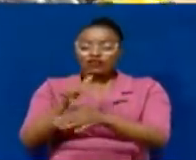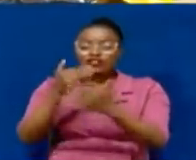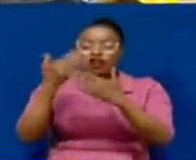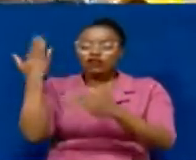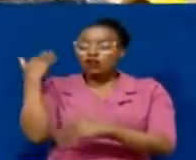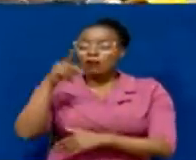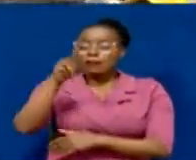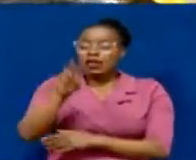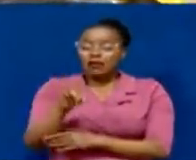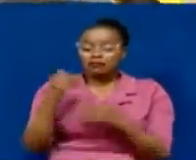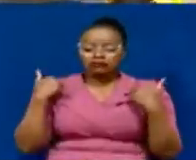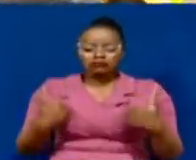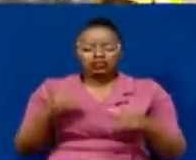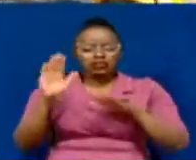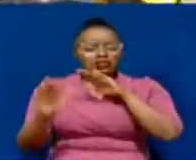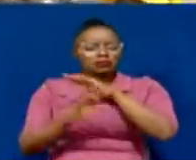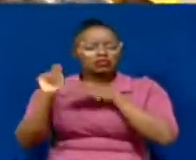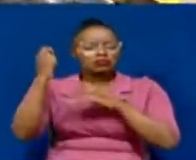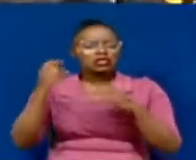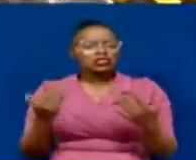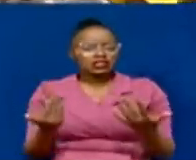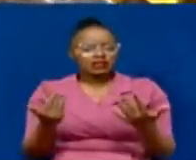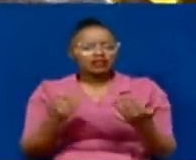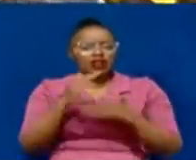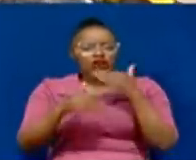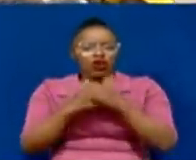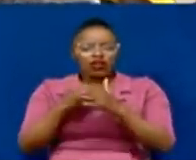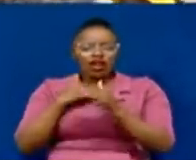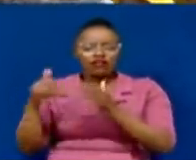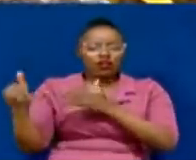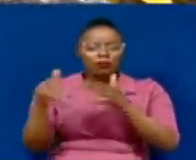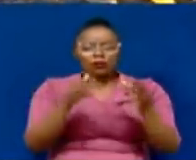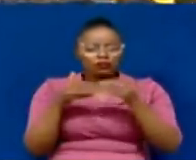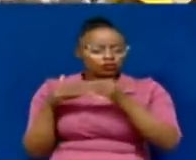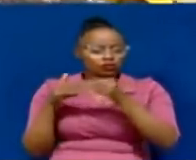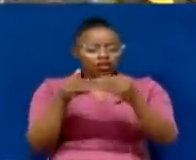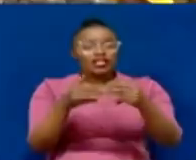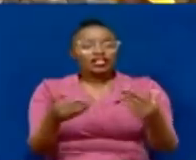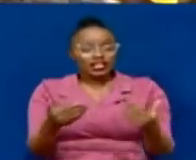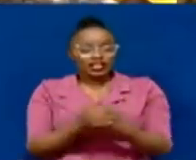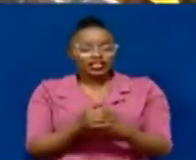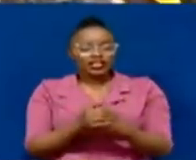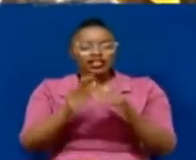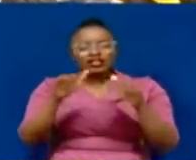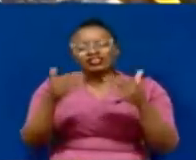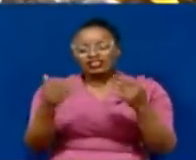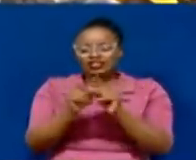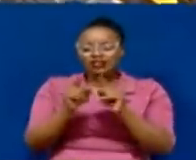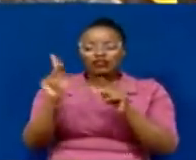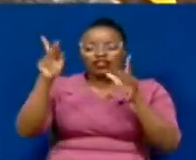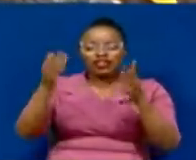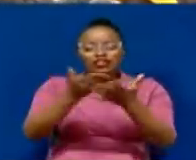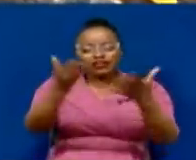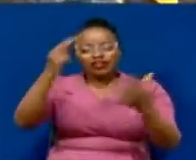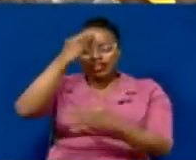minister? Si mimi ni deputy president? Si kila mtu amepata nafasi ya kuongoza? Wacha tuwaje ya Kenya